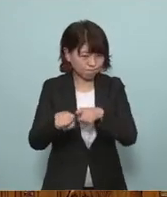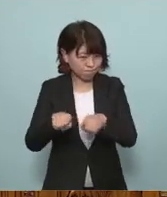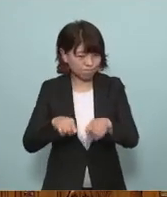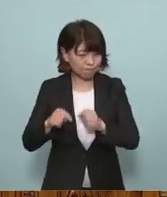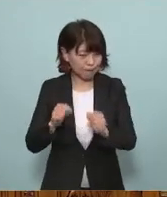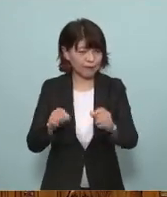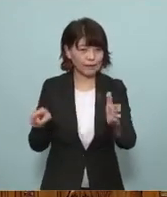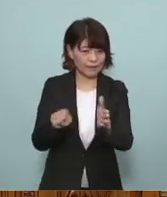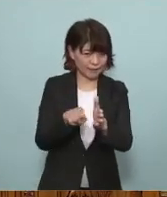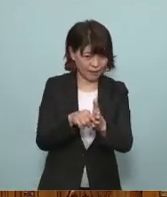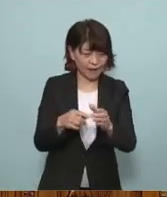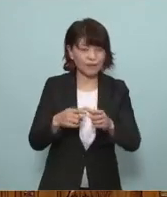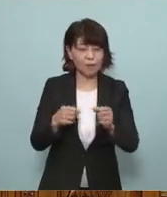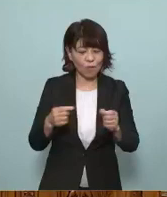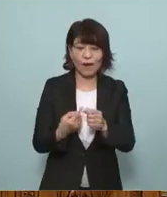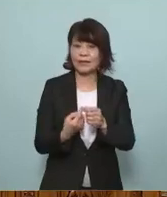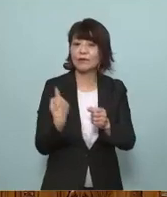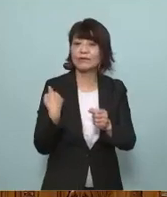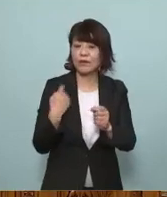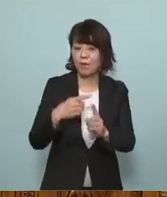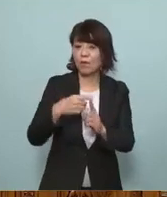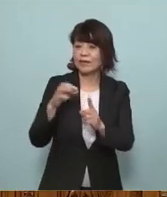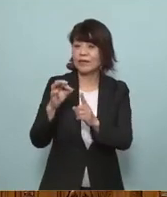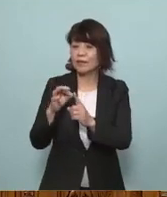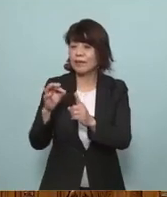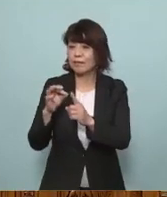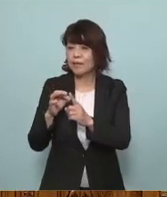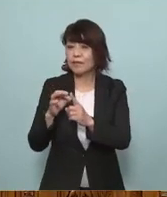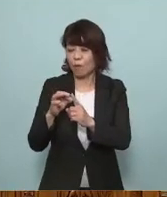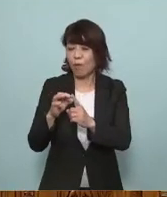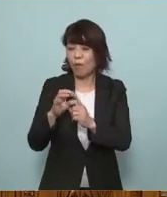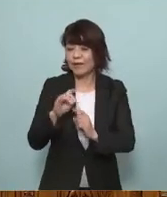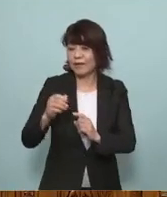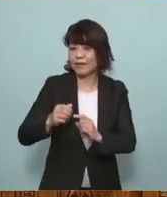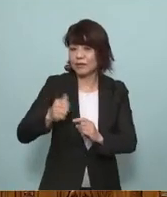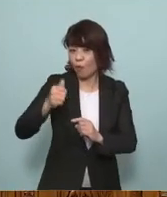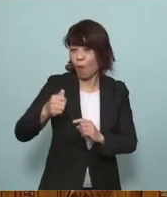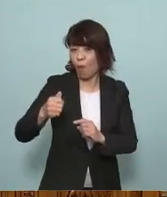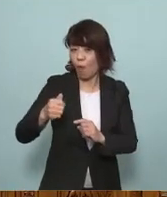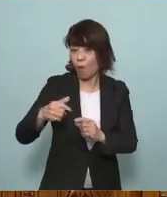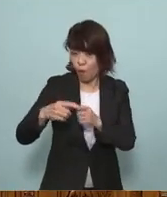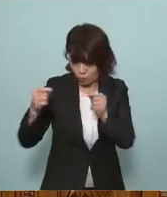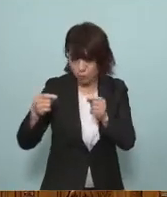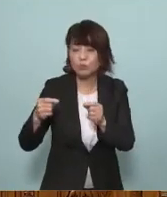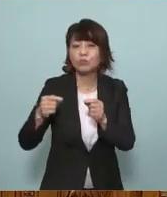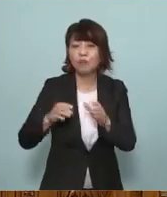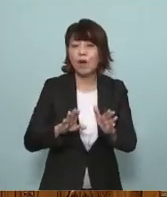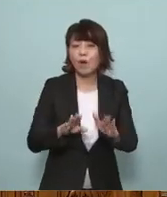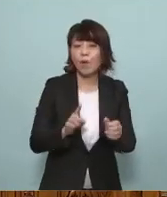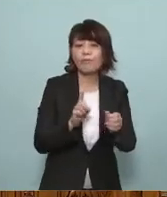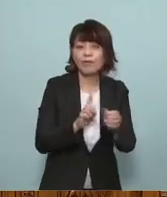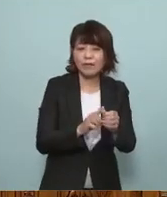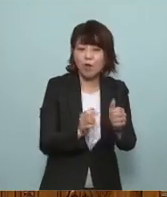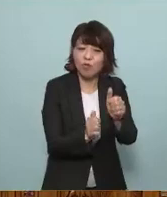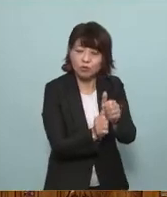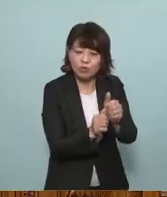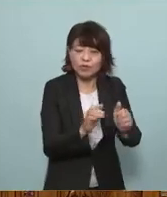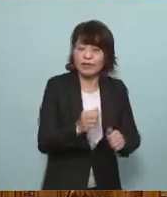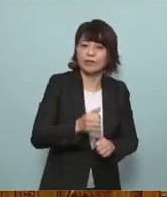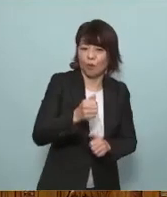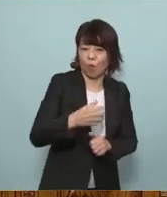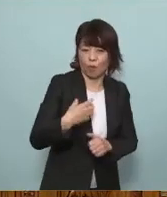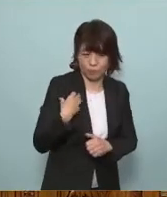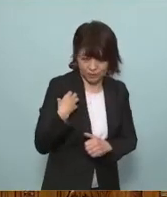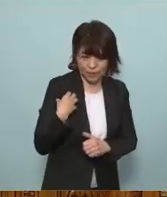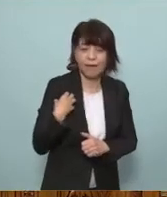は昨年の TPP 委員会議長国、本年の副議長国として、引き続き本協定を通じ